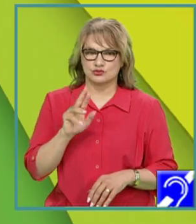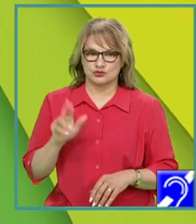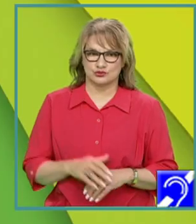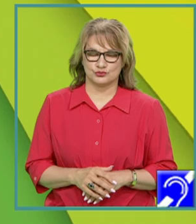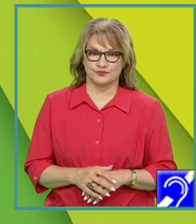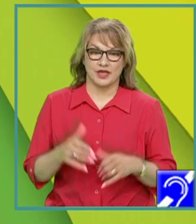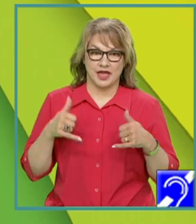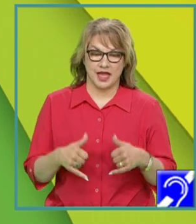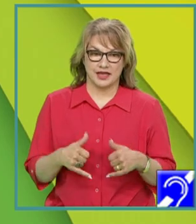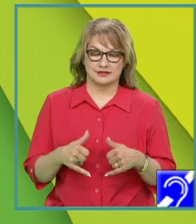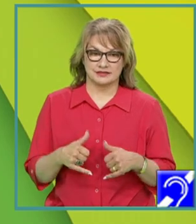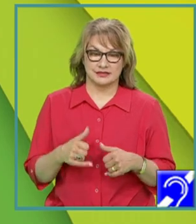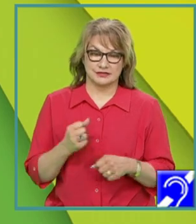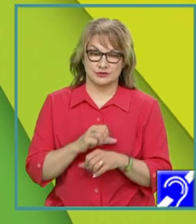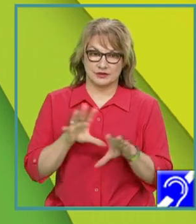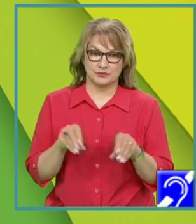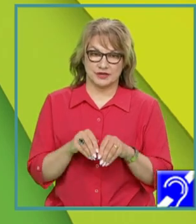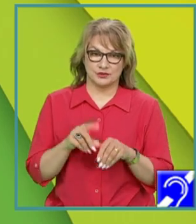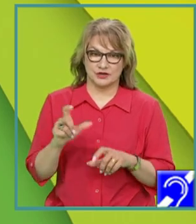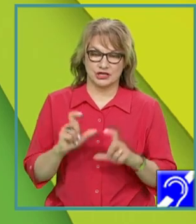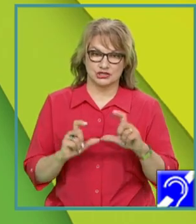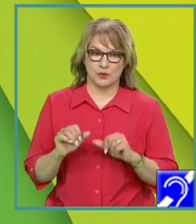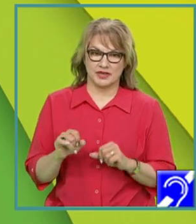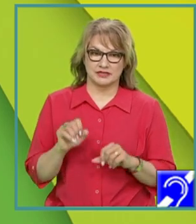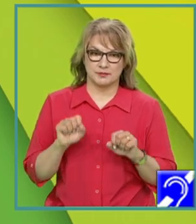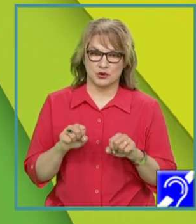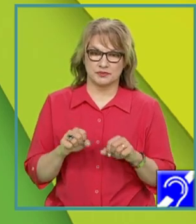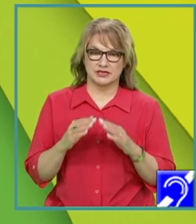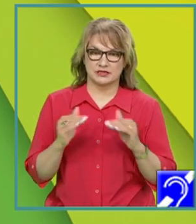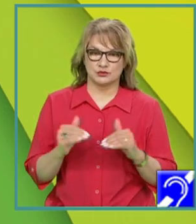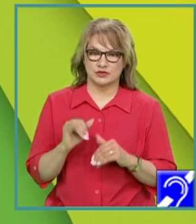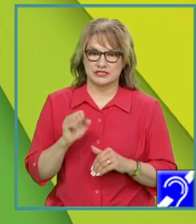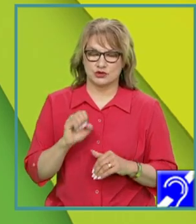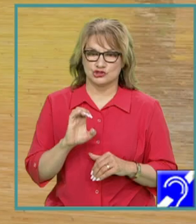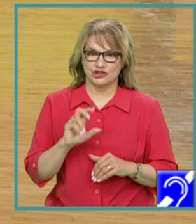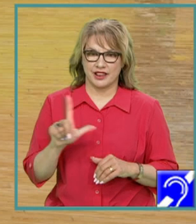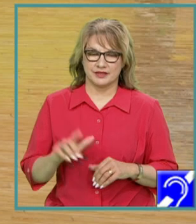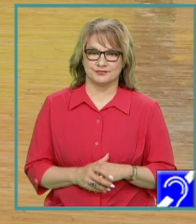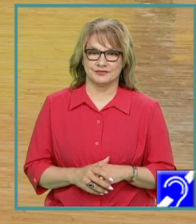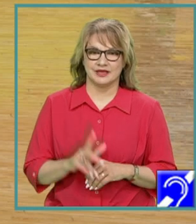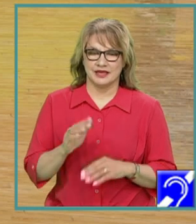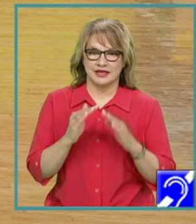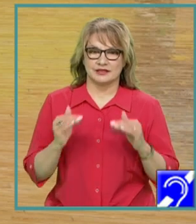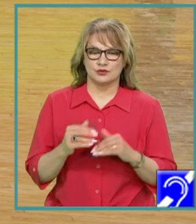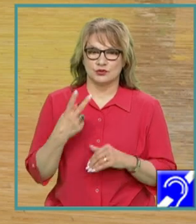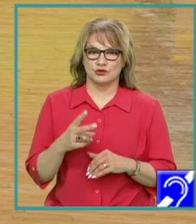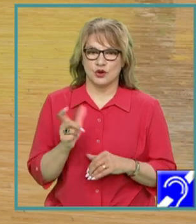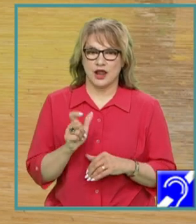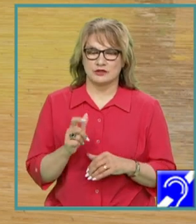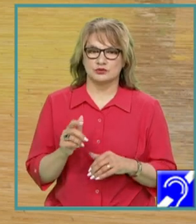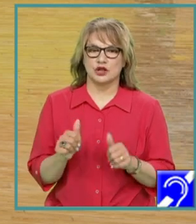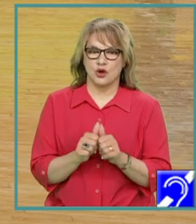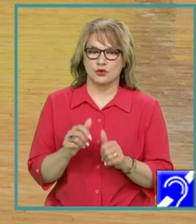iar astăzi vom lucra împreună la geometrie dropie tăcerile triunghiului isoscel triunghiul cu două laturi congruențe